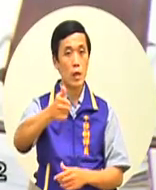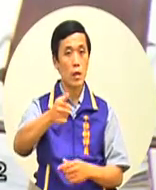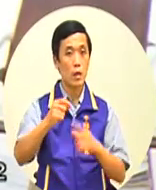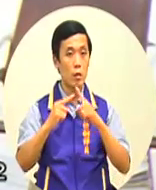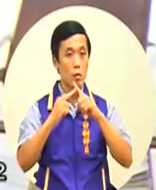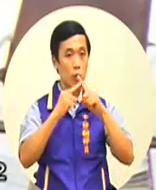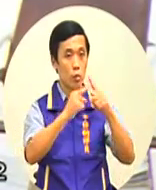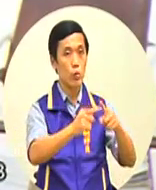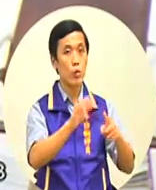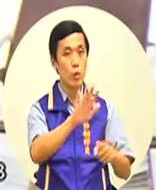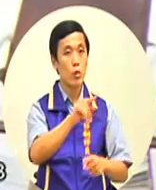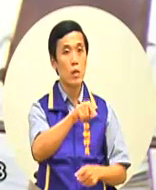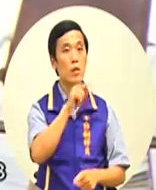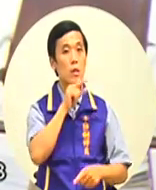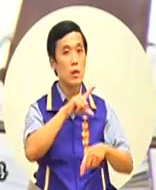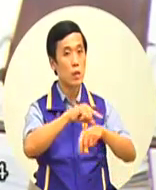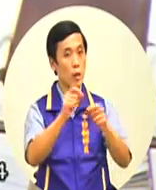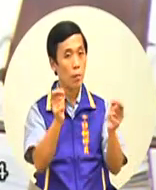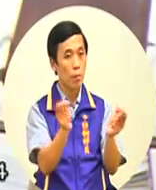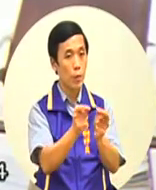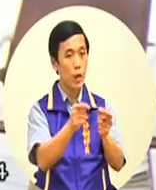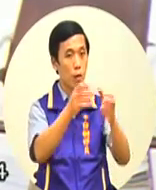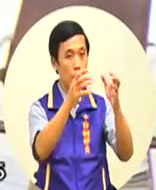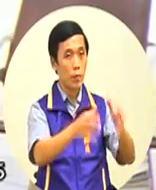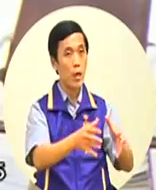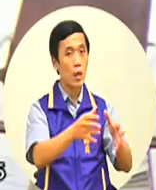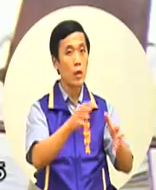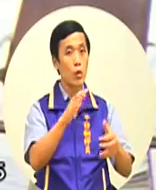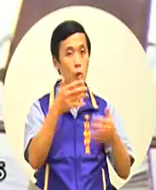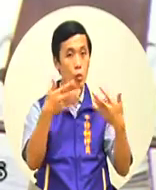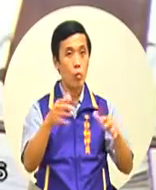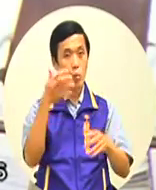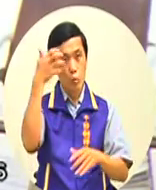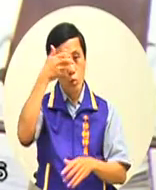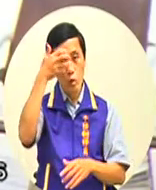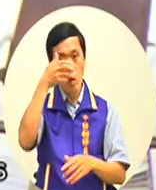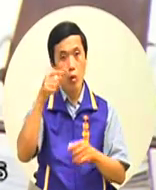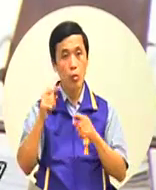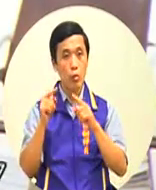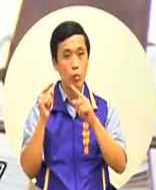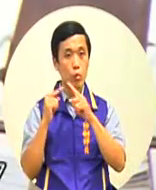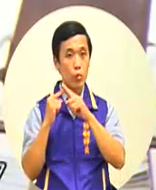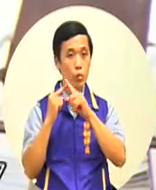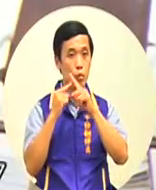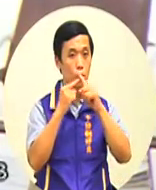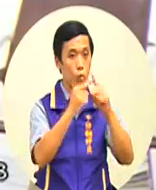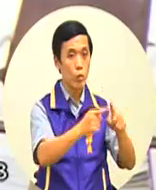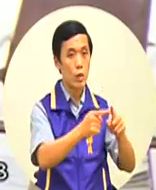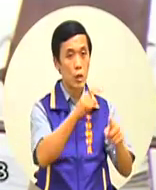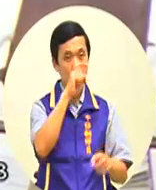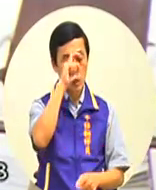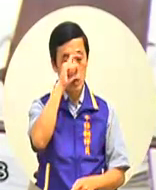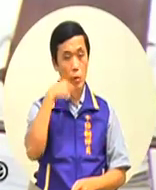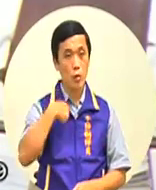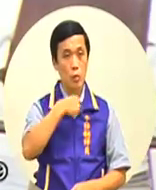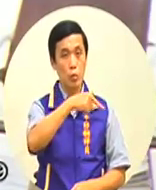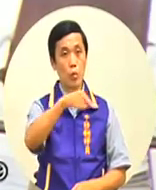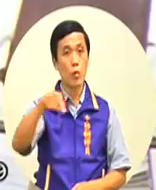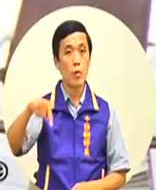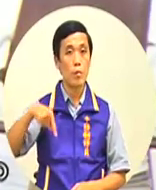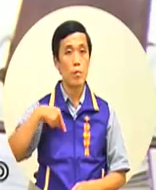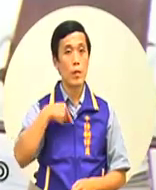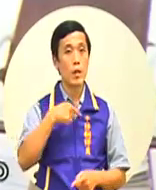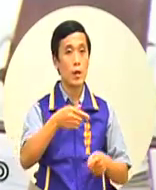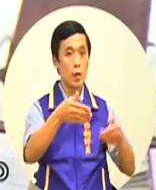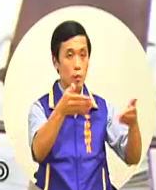是临时搭的，那我们很多的长辈就在那边就一直期待说我们赶快可以